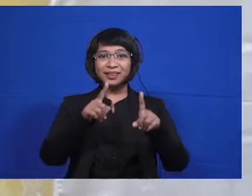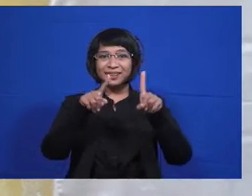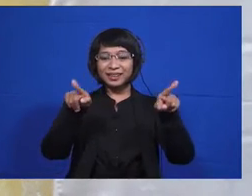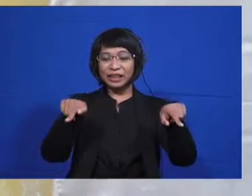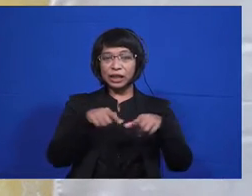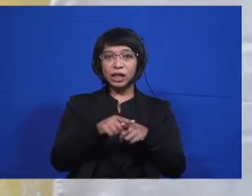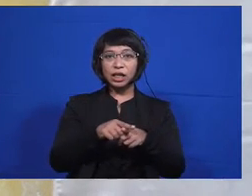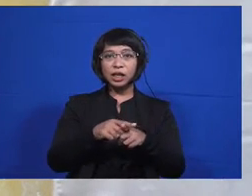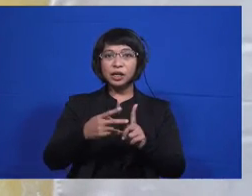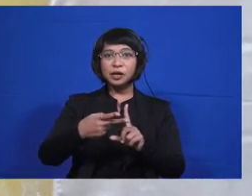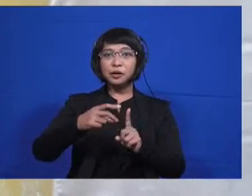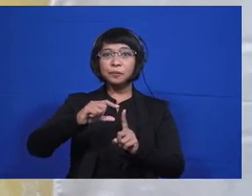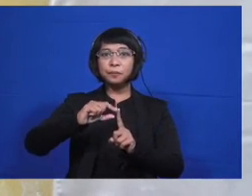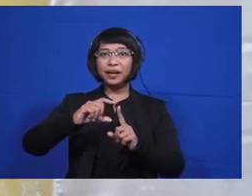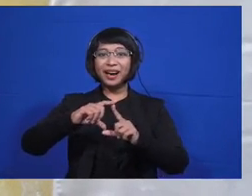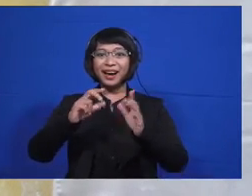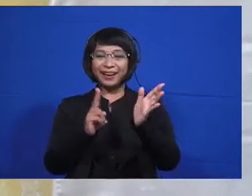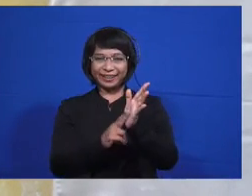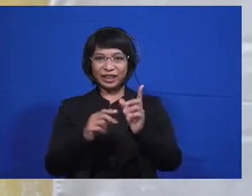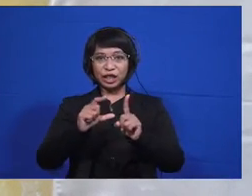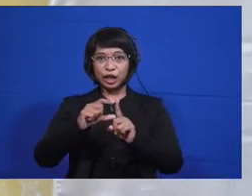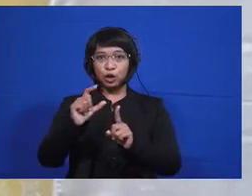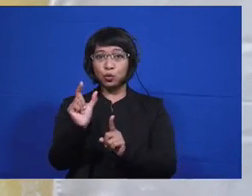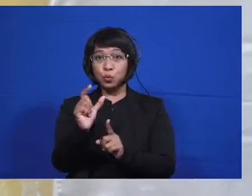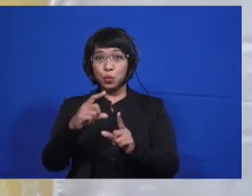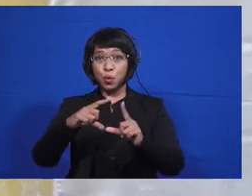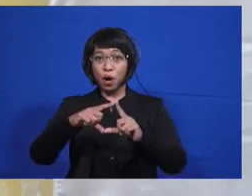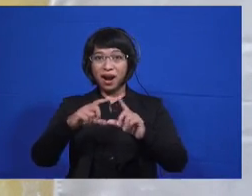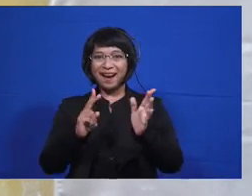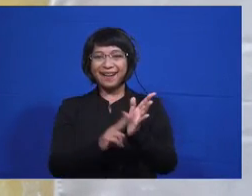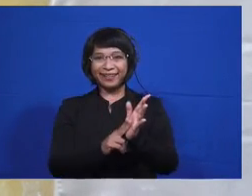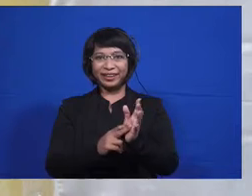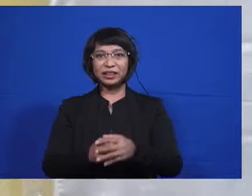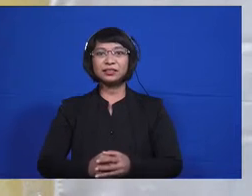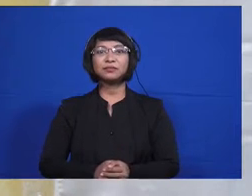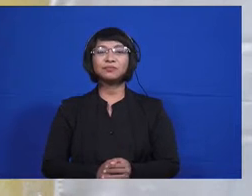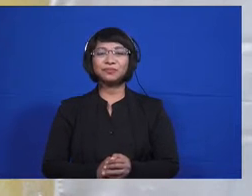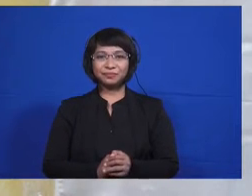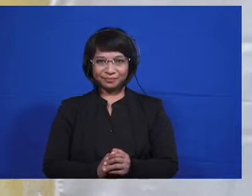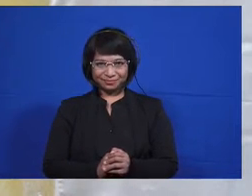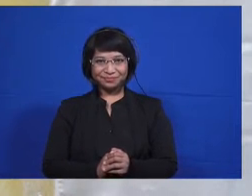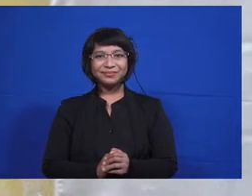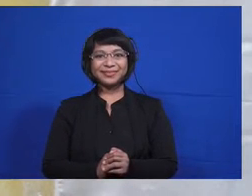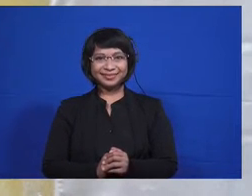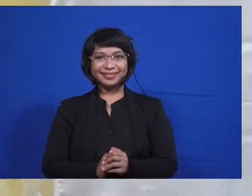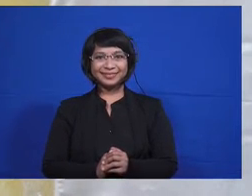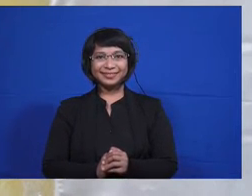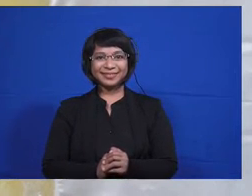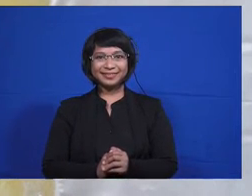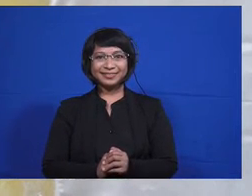untuk berdiri dan duduk yang telah tercantum di buku TPE Tahbisan Imam.